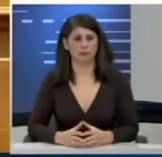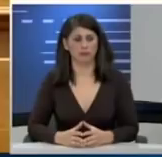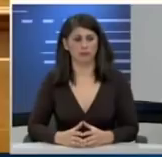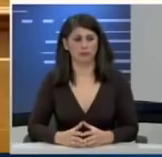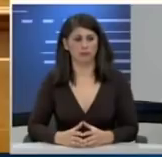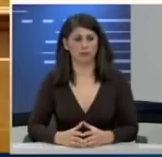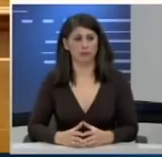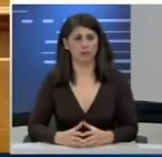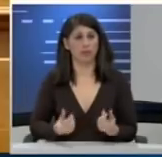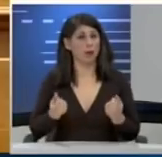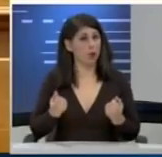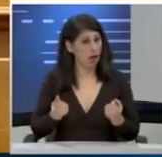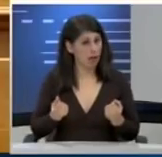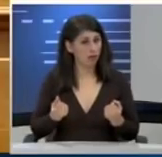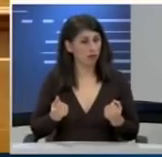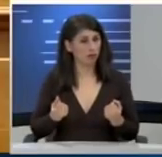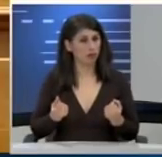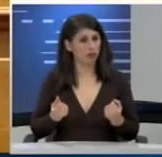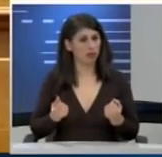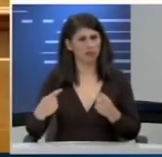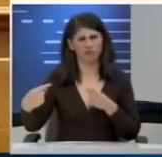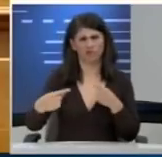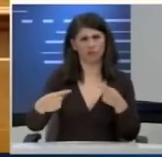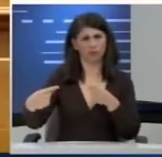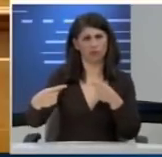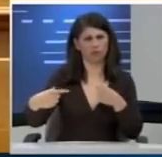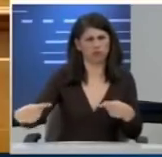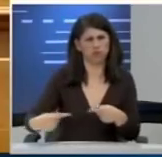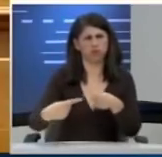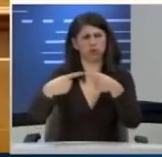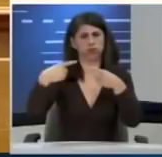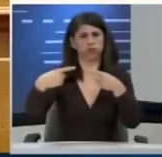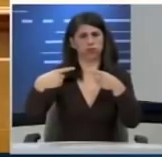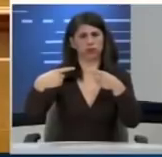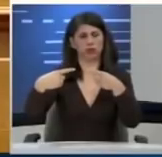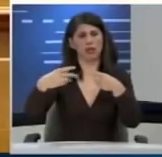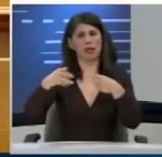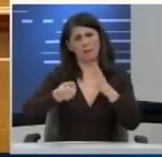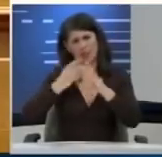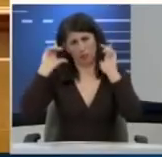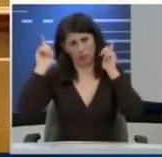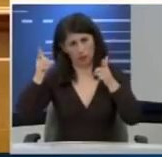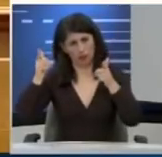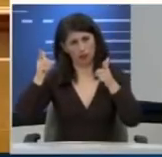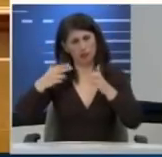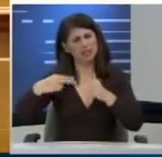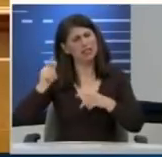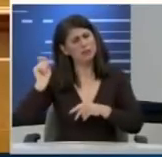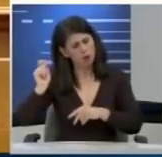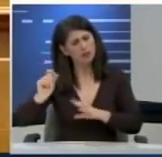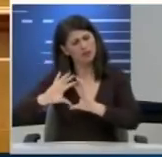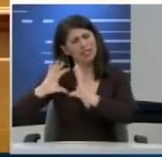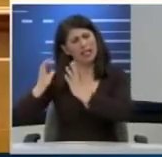να προκαλέσω αντιπαραθέσεις και συγκρούσεις με την αξιωματική αντιπολίτευση, με την αντιπολίτευση